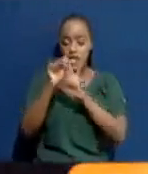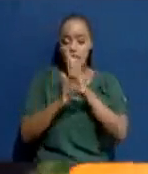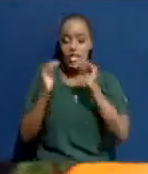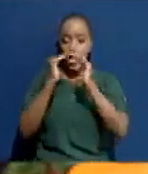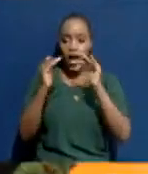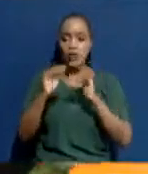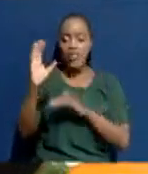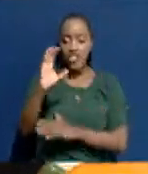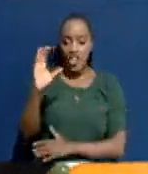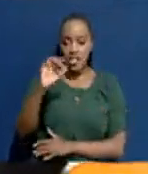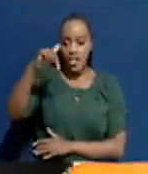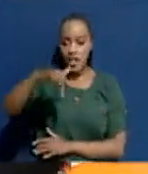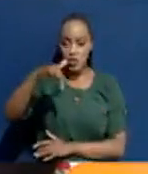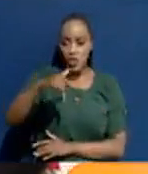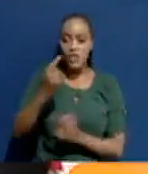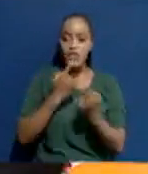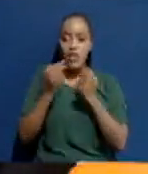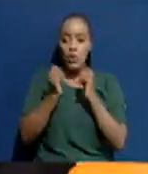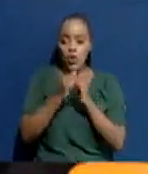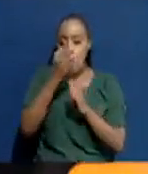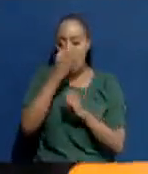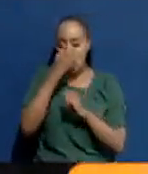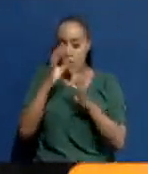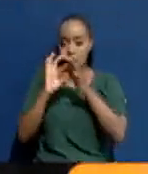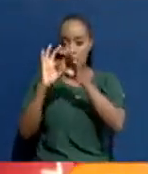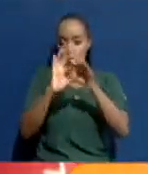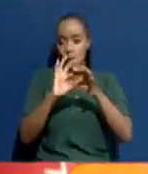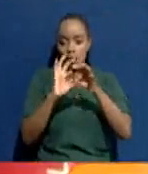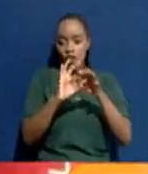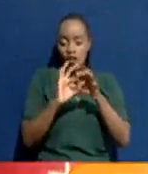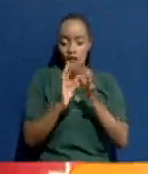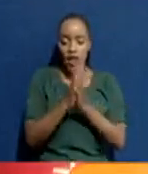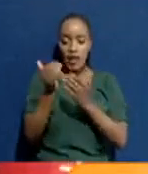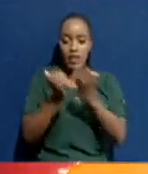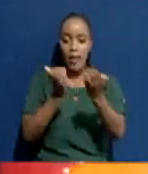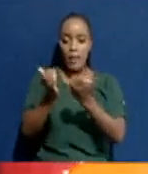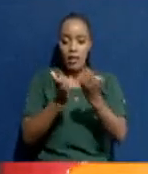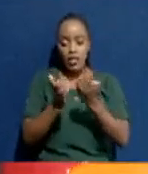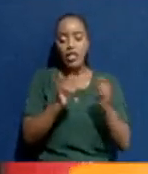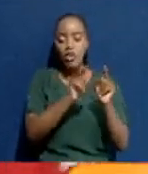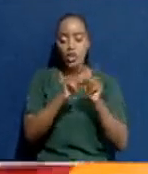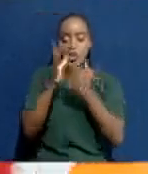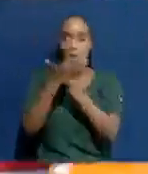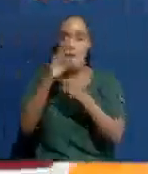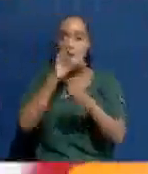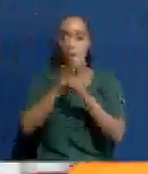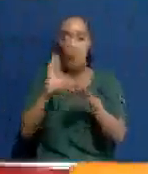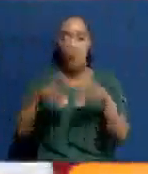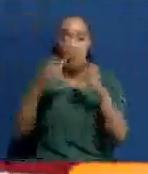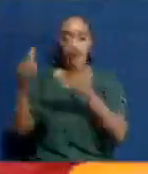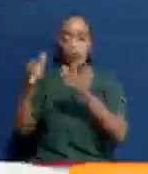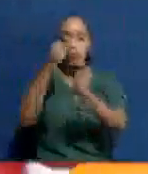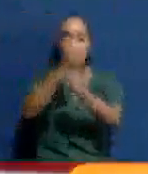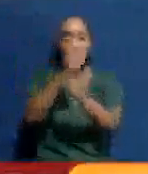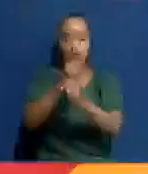leo, Chansela huyo akizungumza na Ruto alizungumza ushirikiano wa kiuchumi na kibiashara, huko Ujerumani ikiahidi kutoa nafasi za